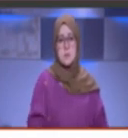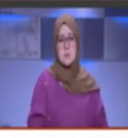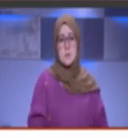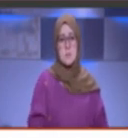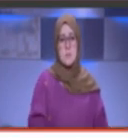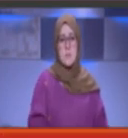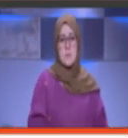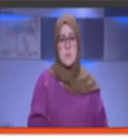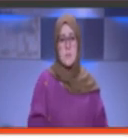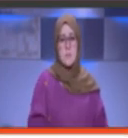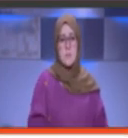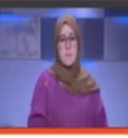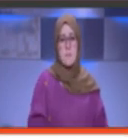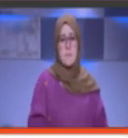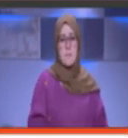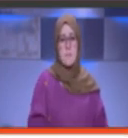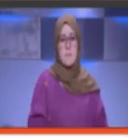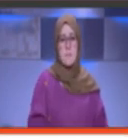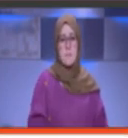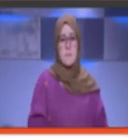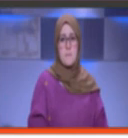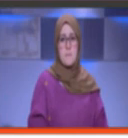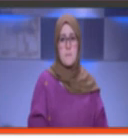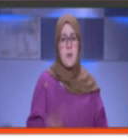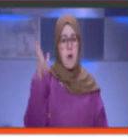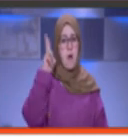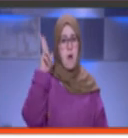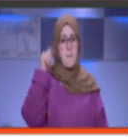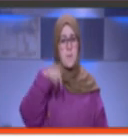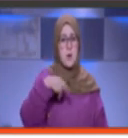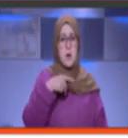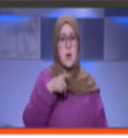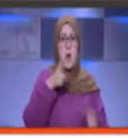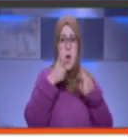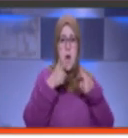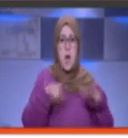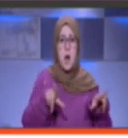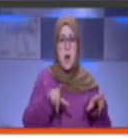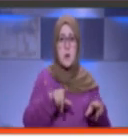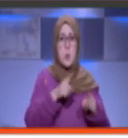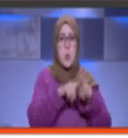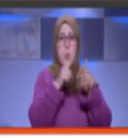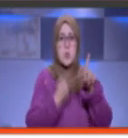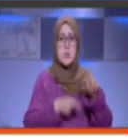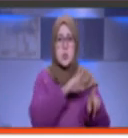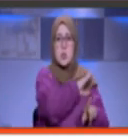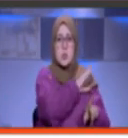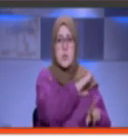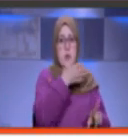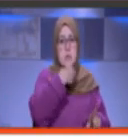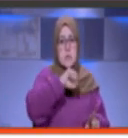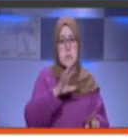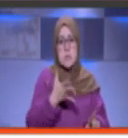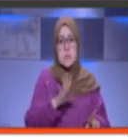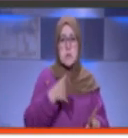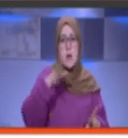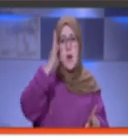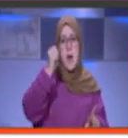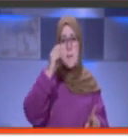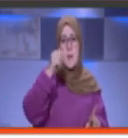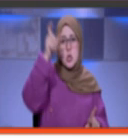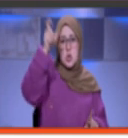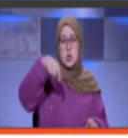الذي كنا قد استعرضناه مع حضراتكم والذي أعلنته وزيرة الجيوش الفرنسية فلورنس بارلي حول الاشتباه في إصابة نحو 40